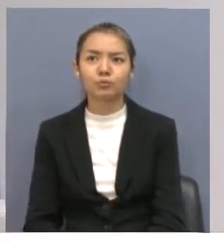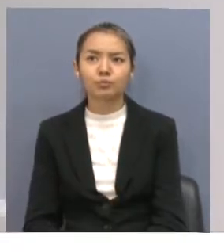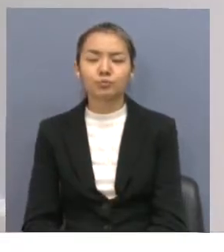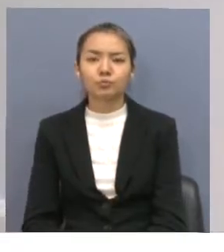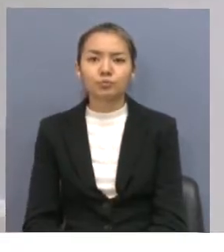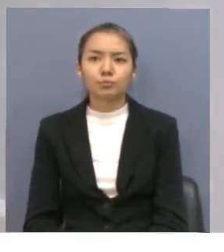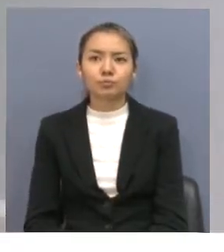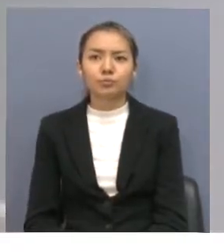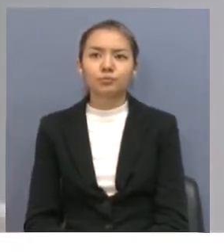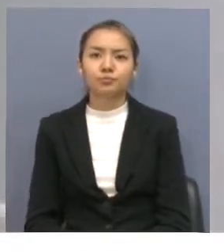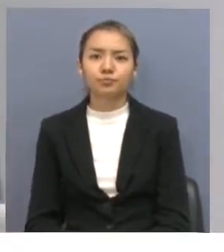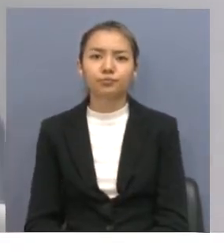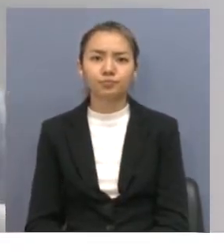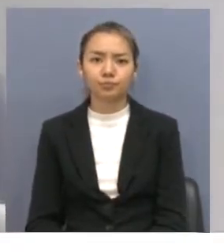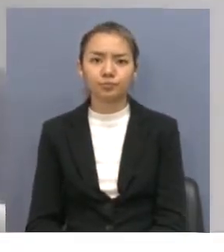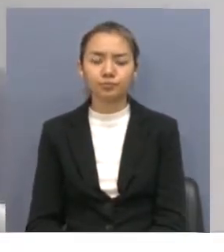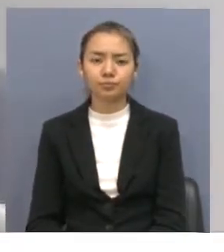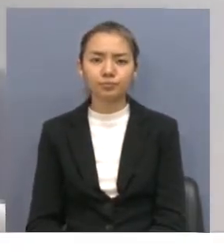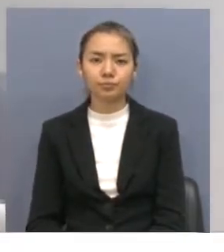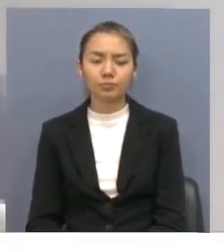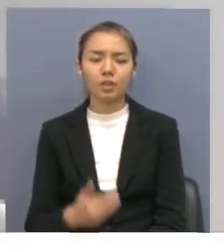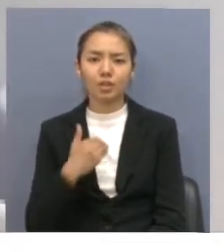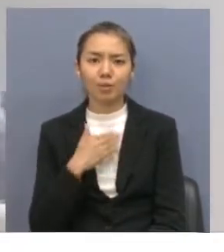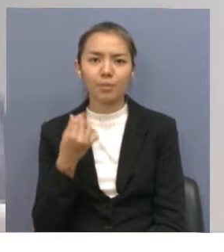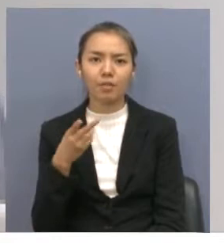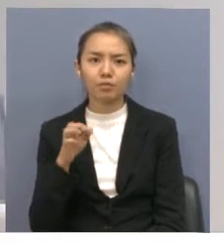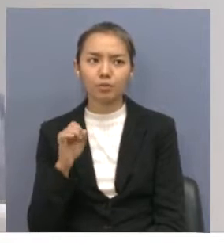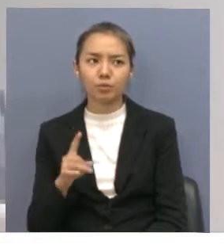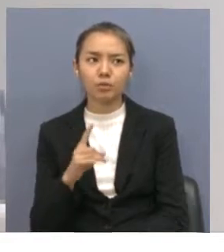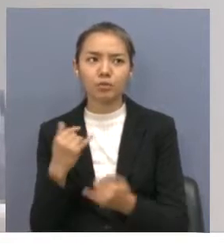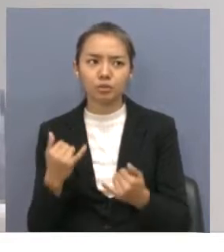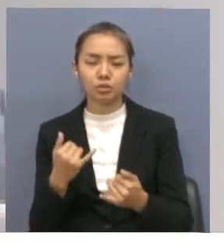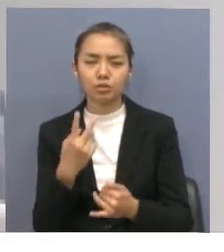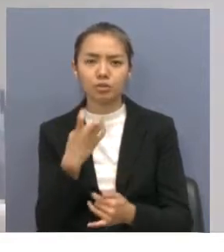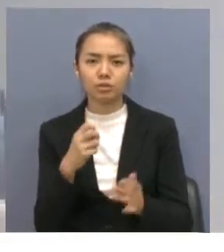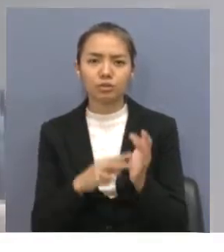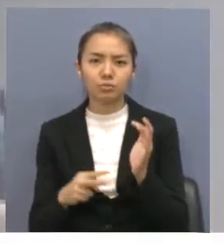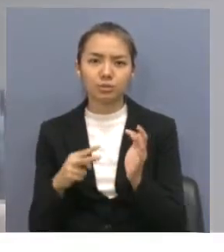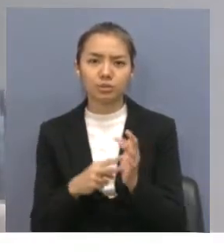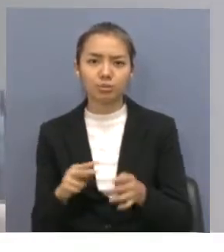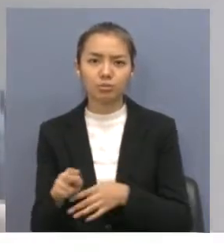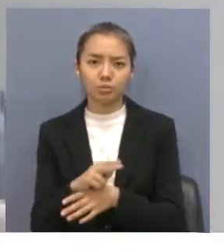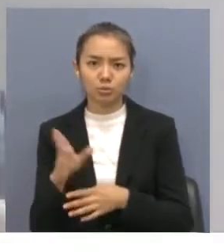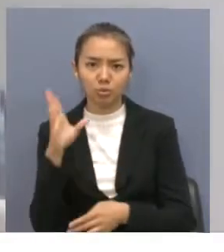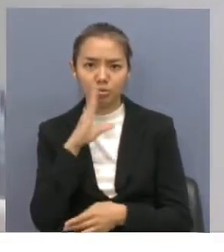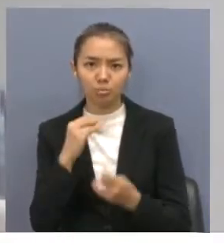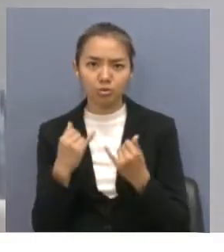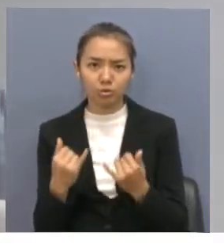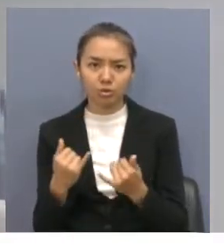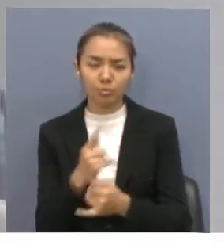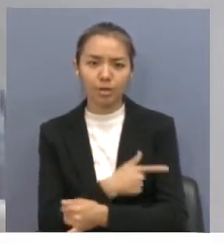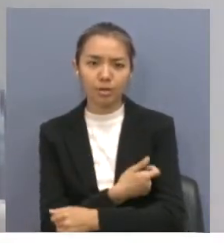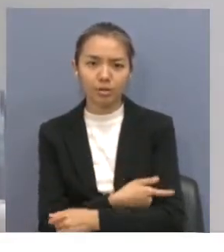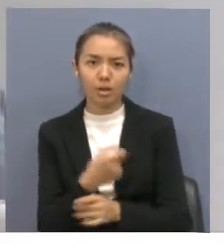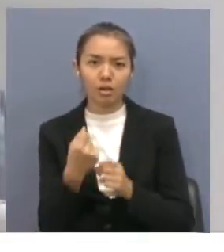время, начиная с 27 июня, біздің провизорлық стационардан бұл күні 477 науқас ем алып шықты. Қазіргі таңда